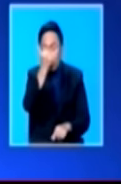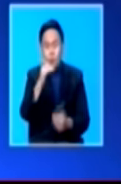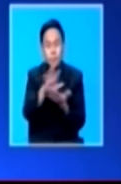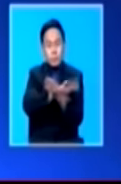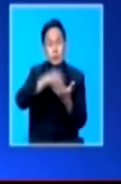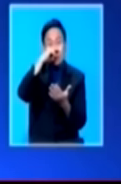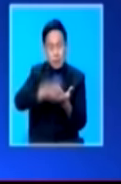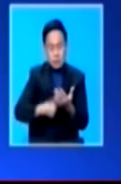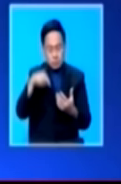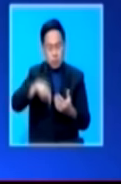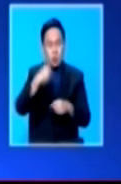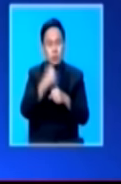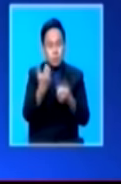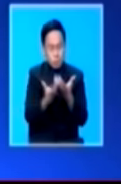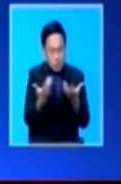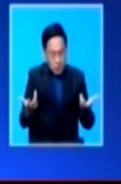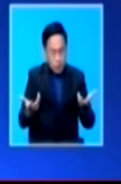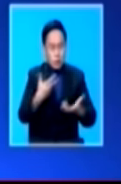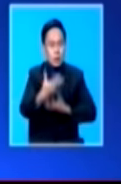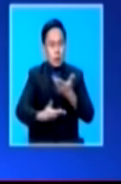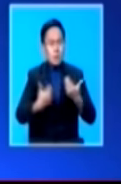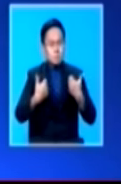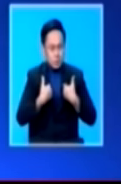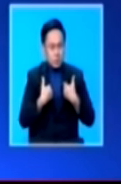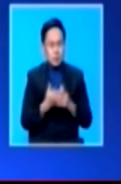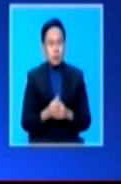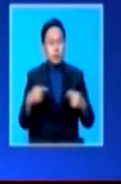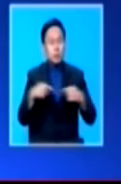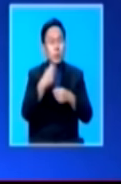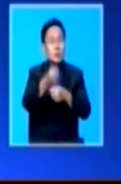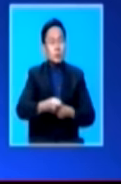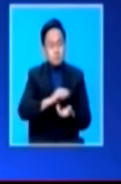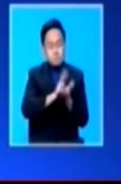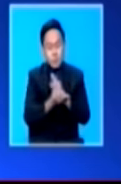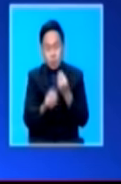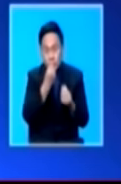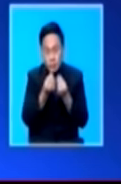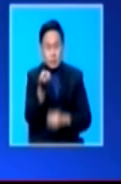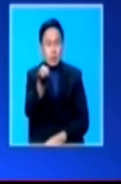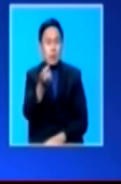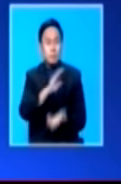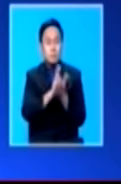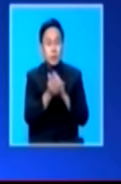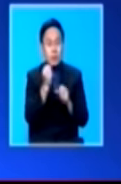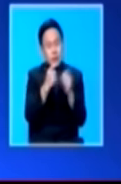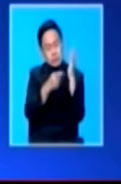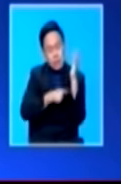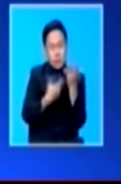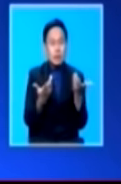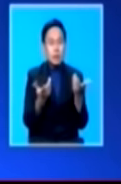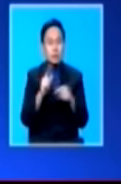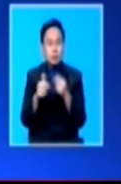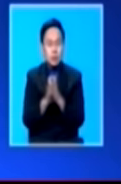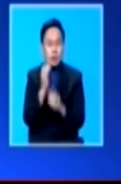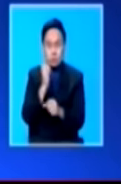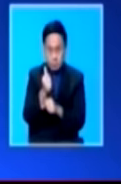ค้าหรือผลิตผลที่มาจากเกษตรกรรมมีจำนวนมากที่มันเหลือเช่นข้าวเช่นยางอะไรเหล่านี้นะถ้าเราส